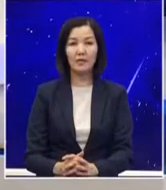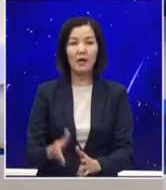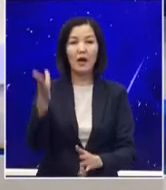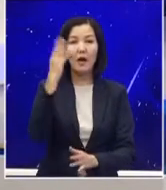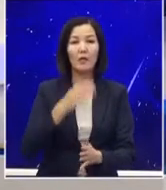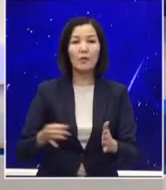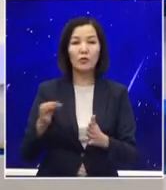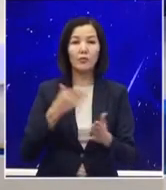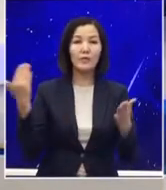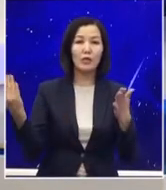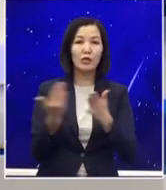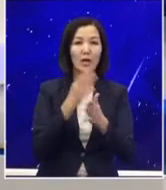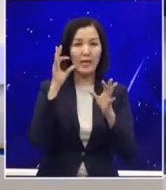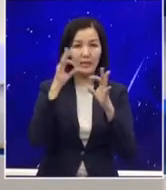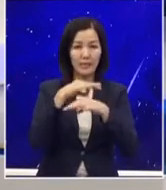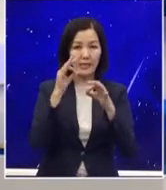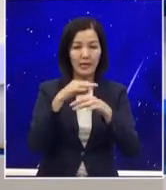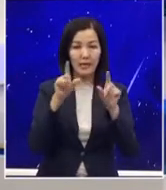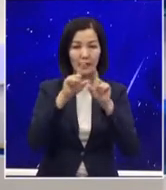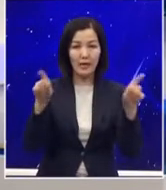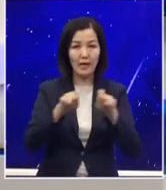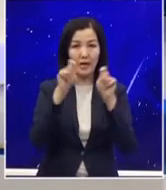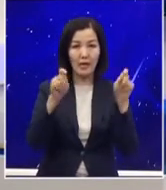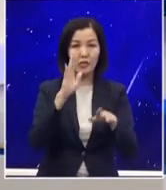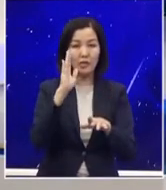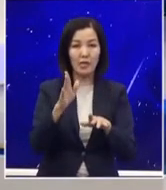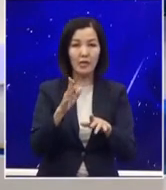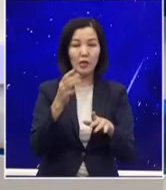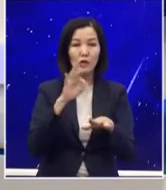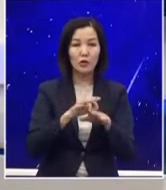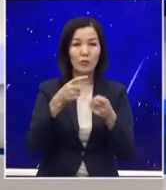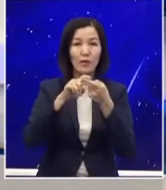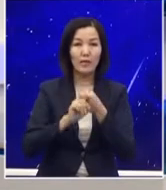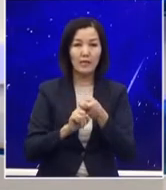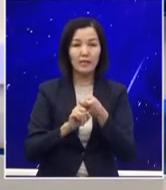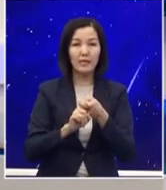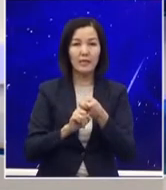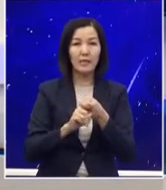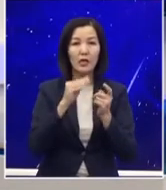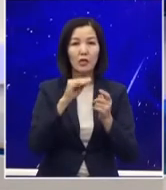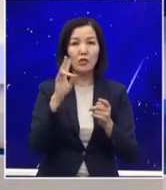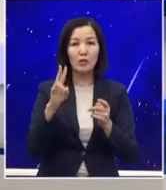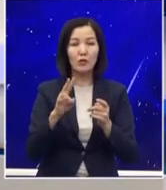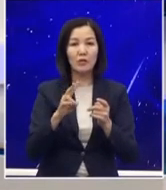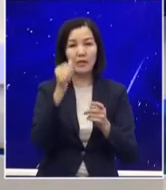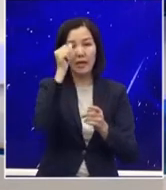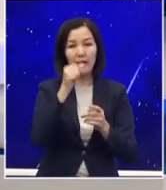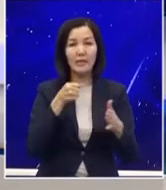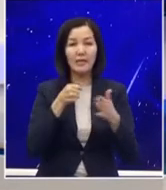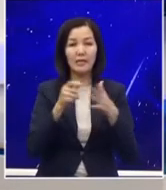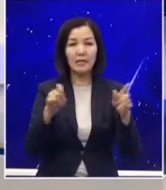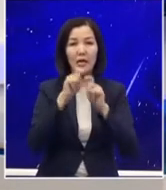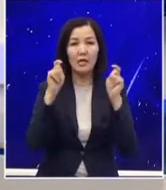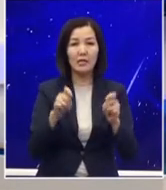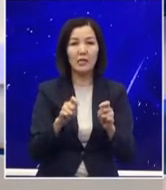Облыста жаңа ПТР зертхана ашылады. Жұқпалы індет белгісін анықтайтын арнайы орталық 90 айына дейін іске қосылмақ. Бұл туралы